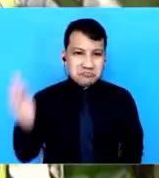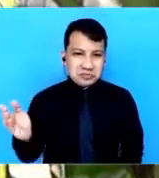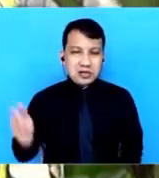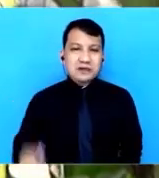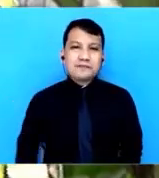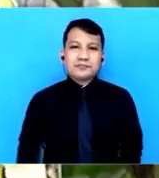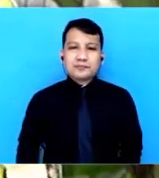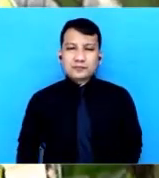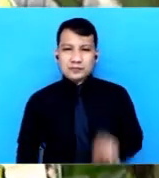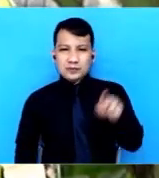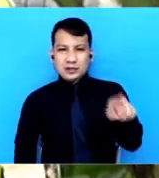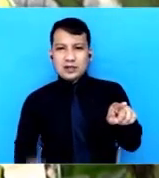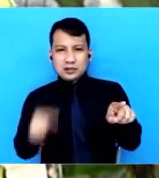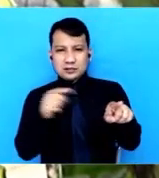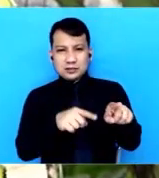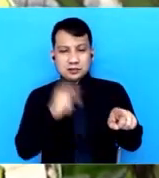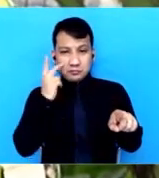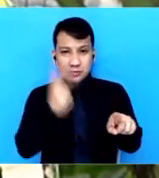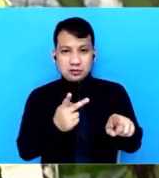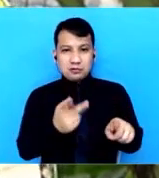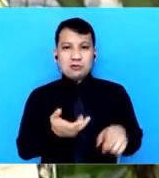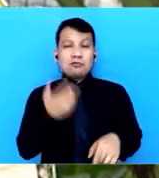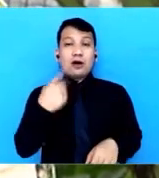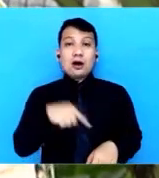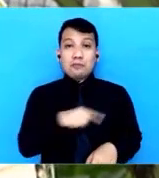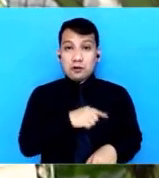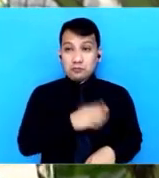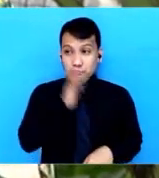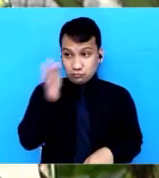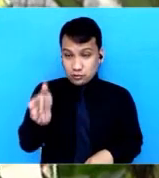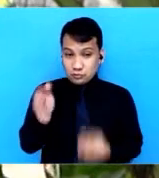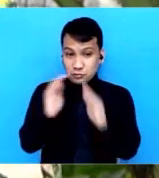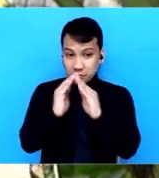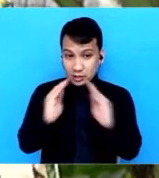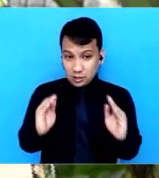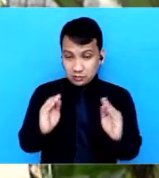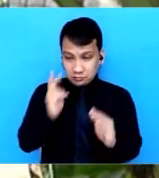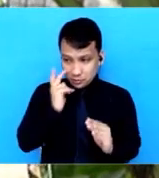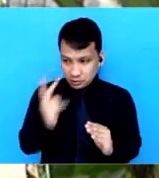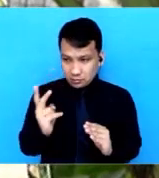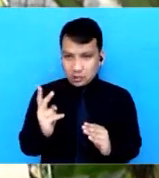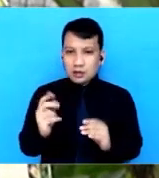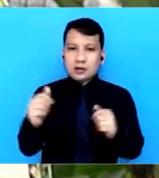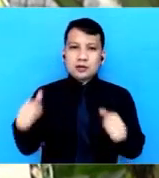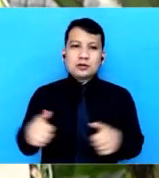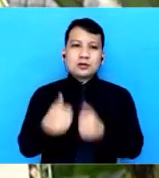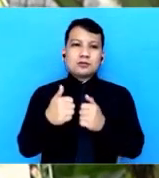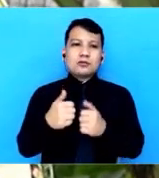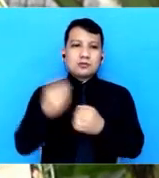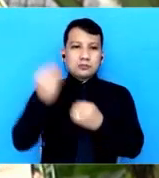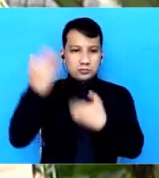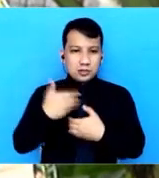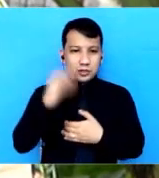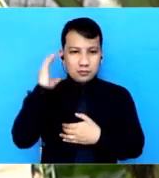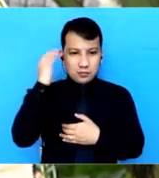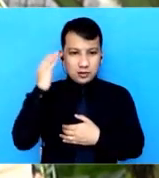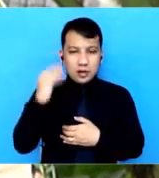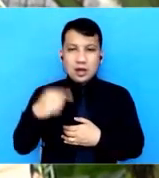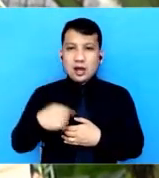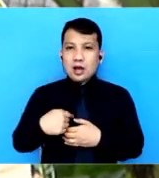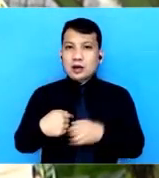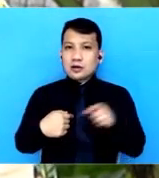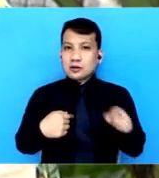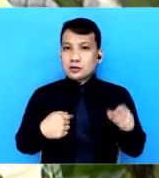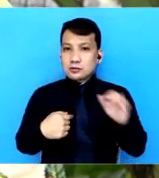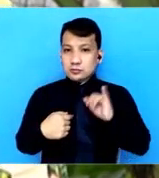na-discovery ko nga po siya kasi gawa nung pumunta po ako sa kanyang bahay. Accidentally po sinabi nung pinsang ko na meron nga po dito na pinsang ko po